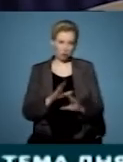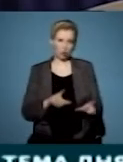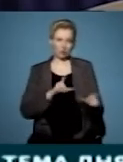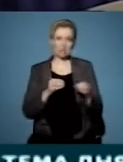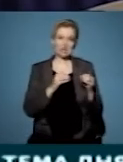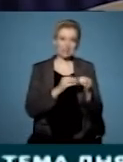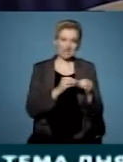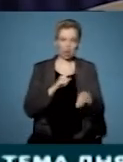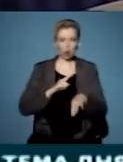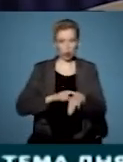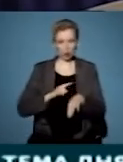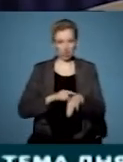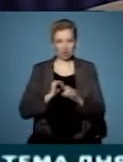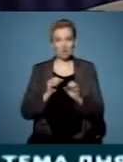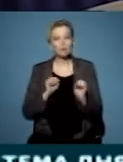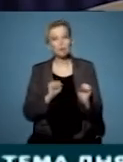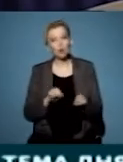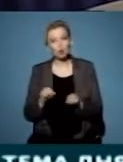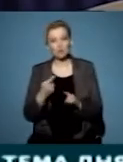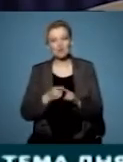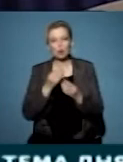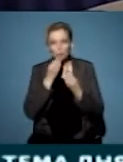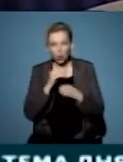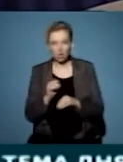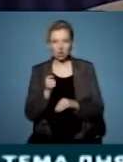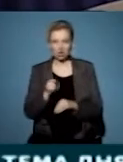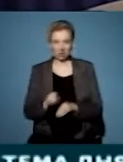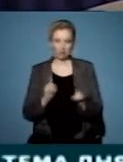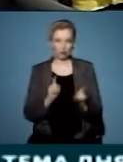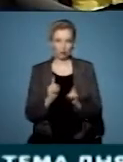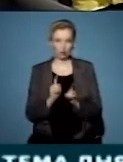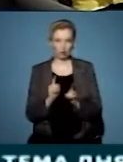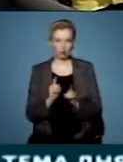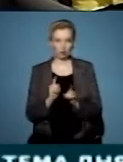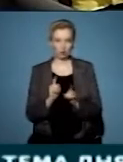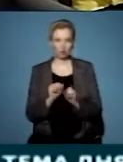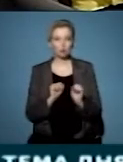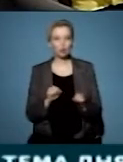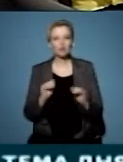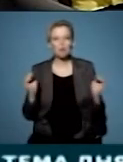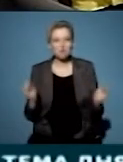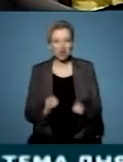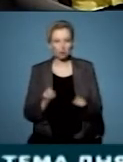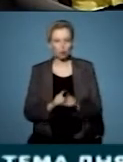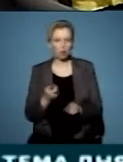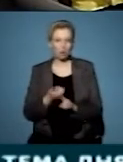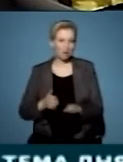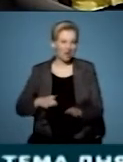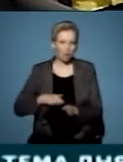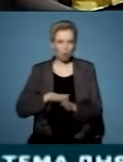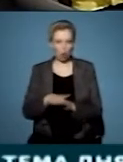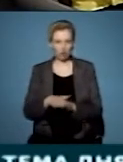з 10 години. І, можливо, це покращить тим, що... можливо, менше буде така